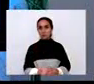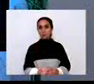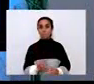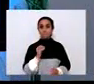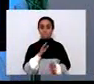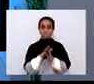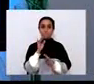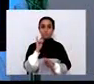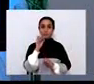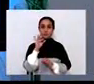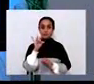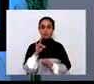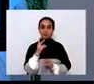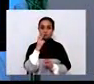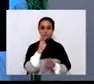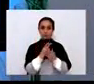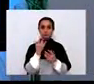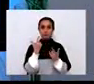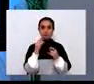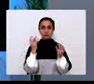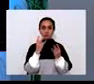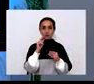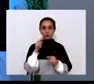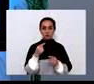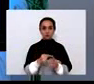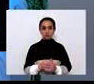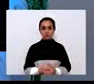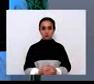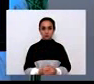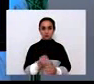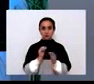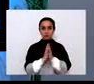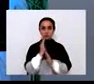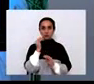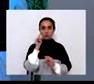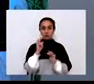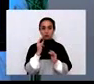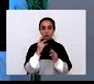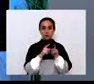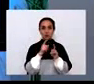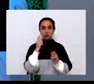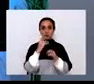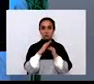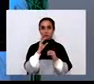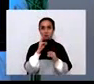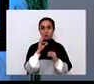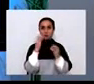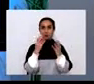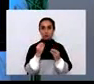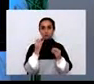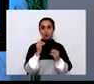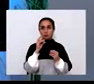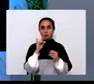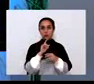Выполним упражнение. Посмотрите, где нужны запятые. И растет ребенок там не по дням, а по часам. Союз